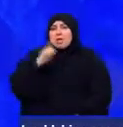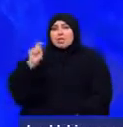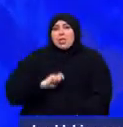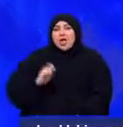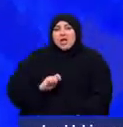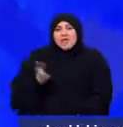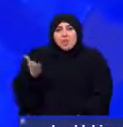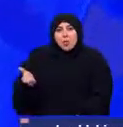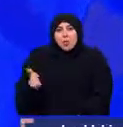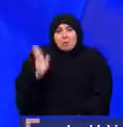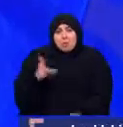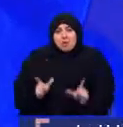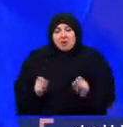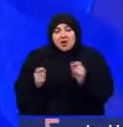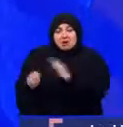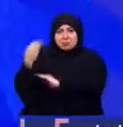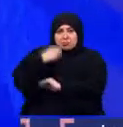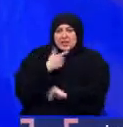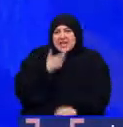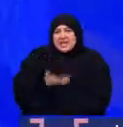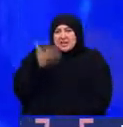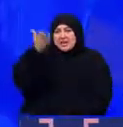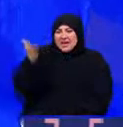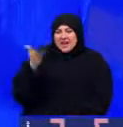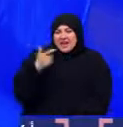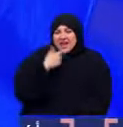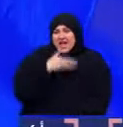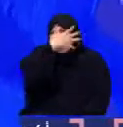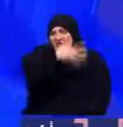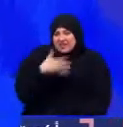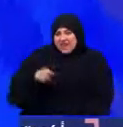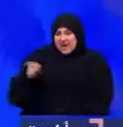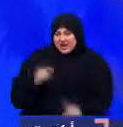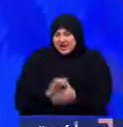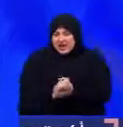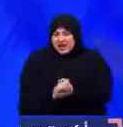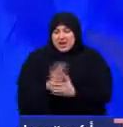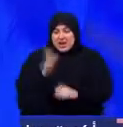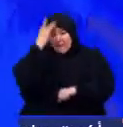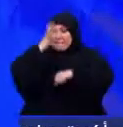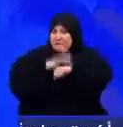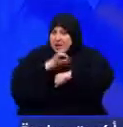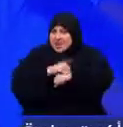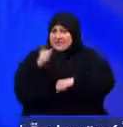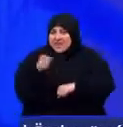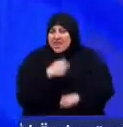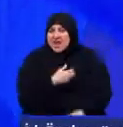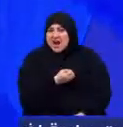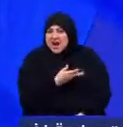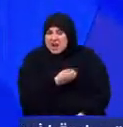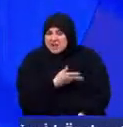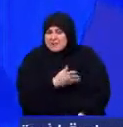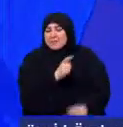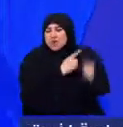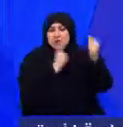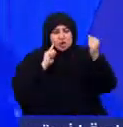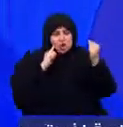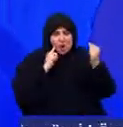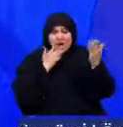طبيعي. هناك المسنون، هناك الصغار، هناك المرضى، هناك المرضى الذين تلقوا